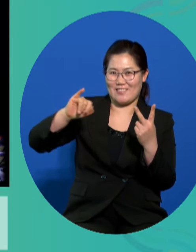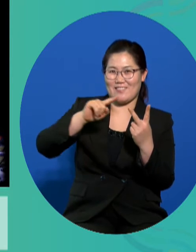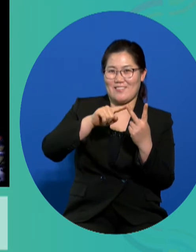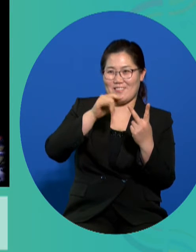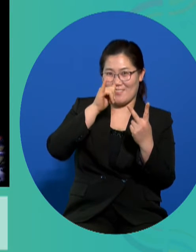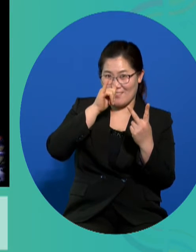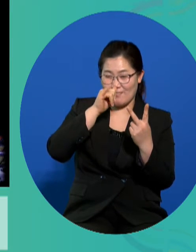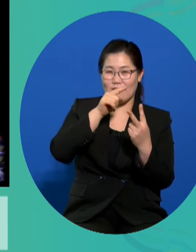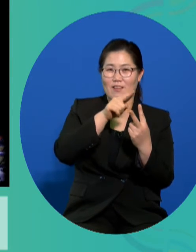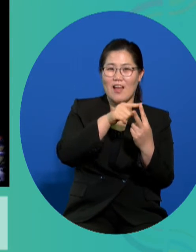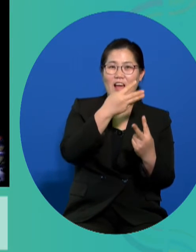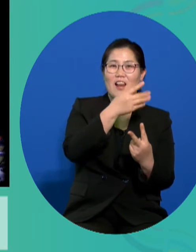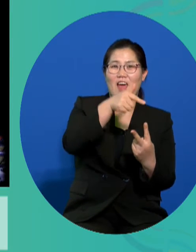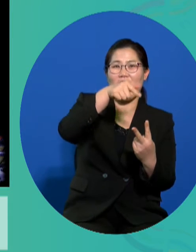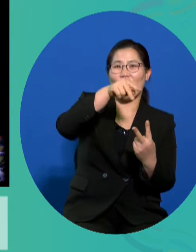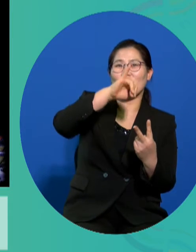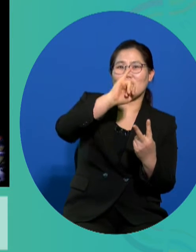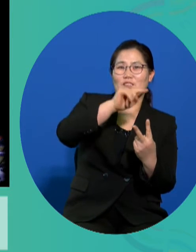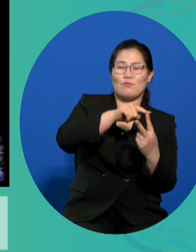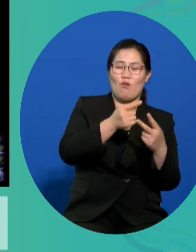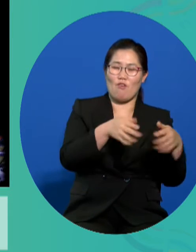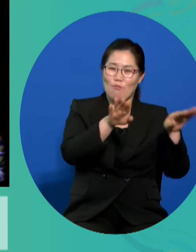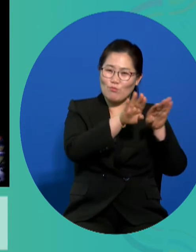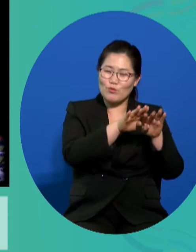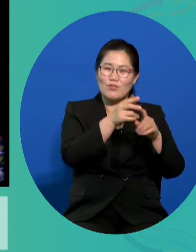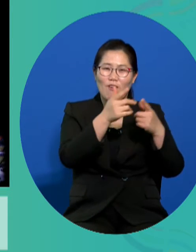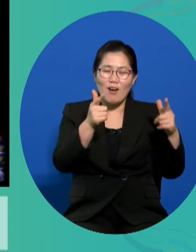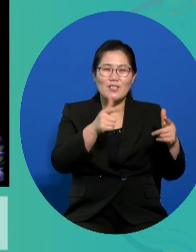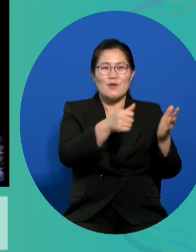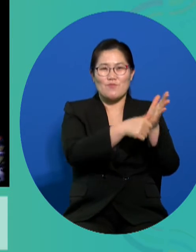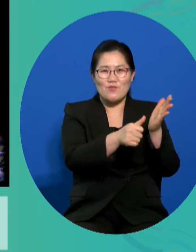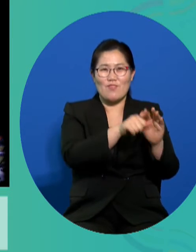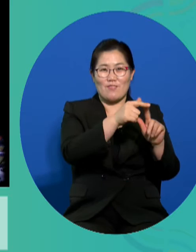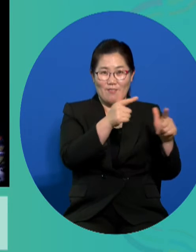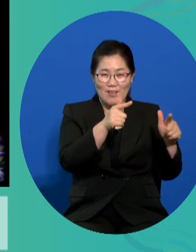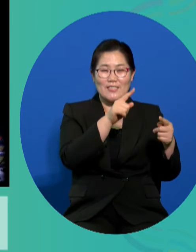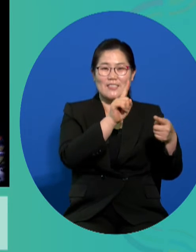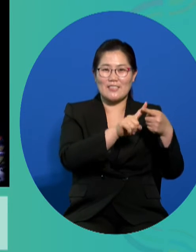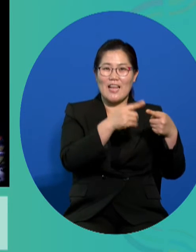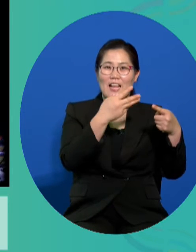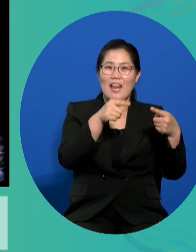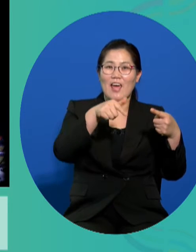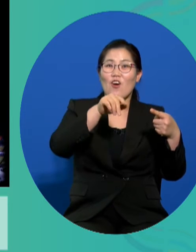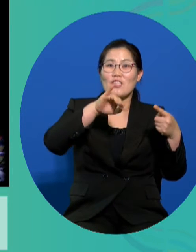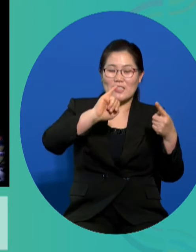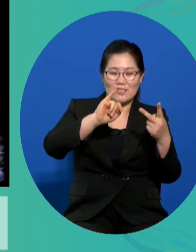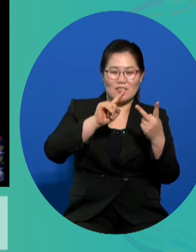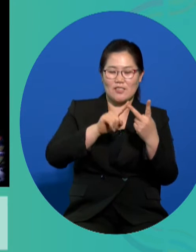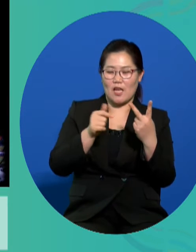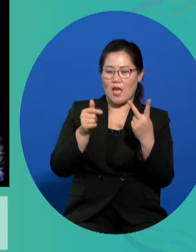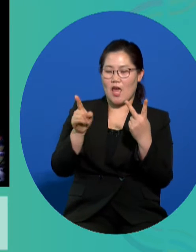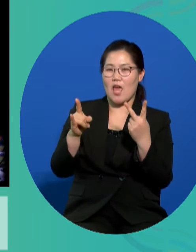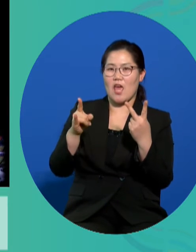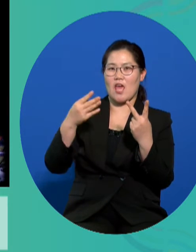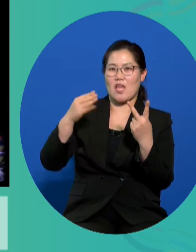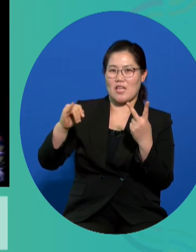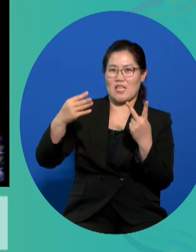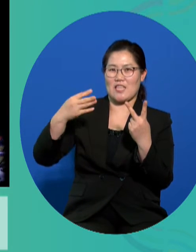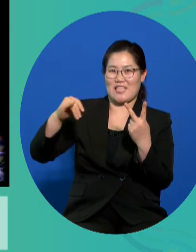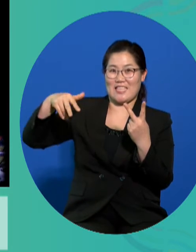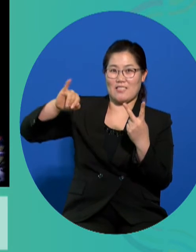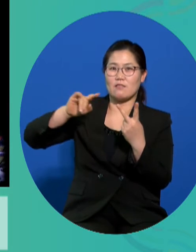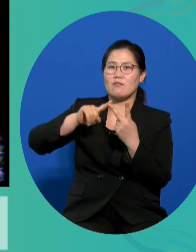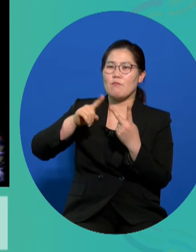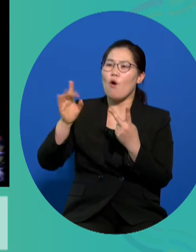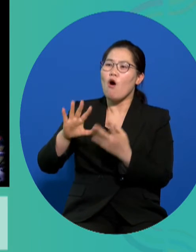과거로부터 쭉 내려오는 것들, 아니면 세계 문화유산 이런 것들이 있습니다. 올림픽에도 물론 있고요. 패럴림픽에도 있는데